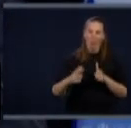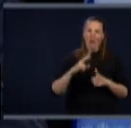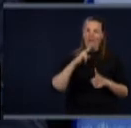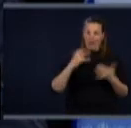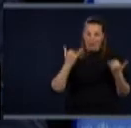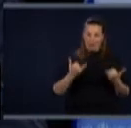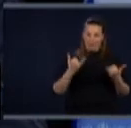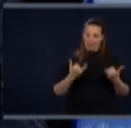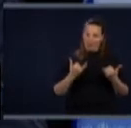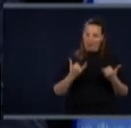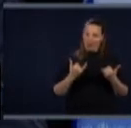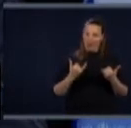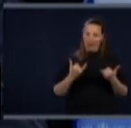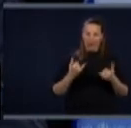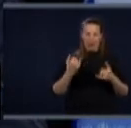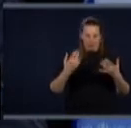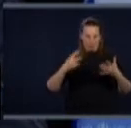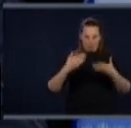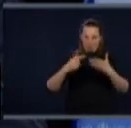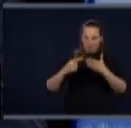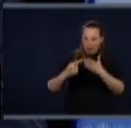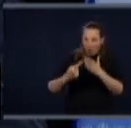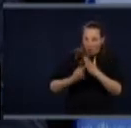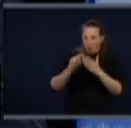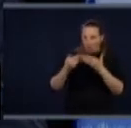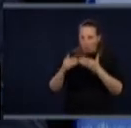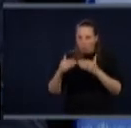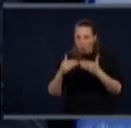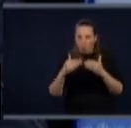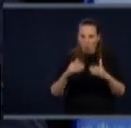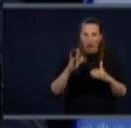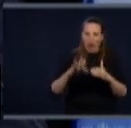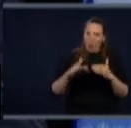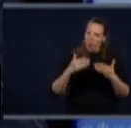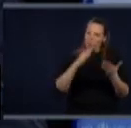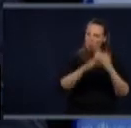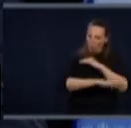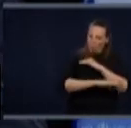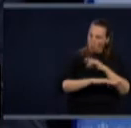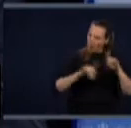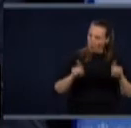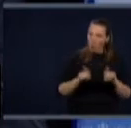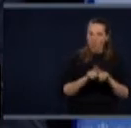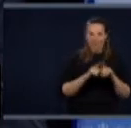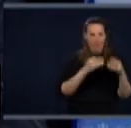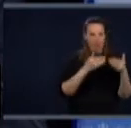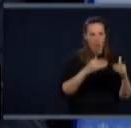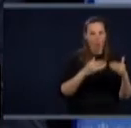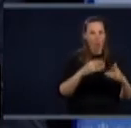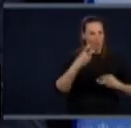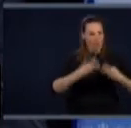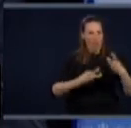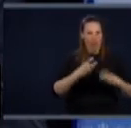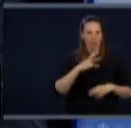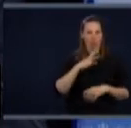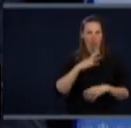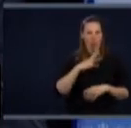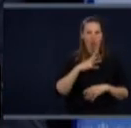à l'automne. Et c'est vrai, là, je tiens à vous le dire, il n'y a pas que les maladies infectieuses, il y a l'état de santé mentale des jeunes,